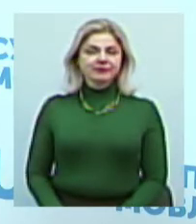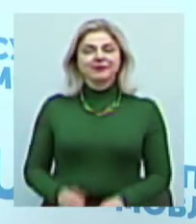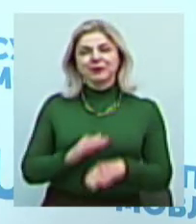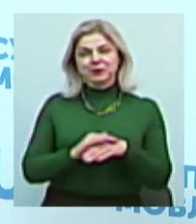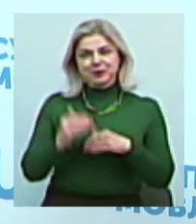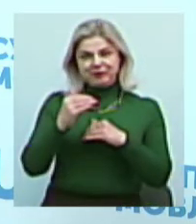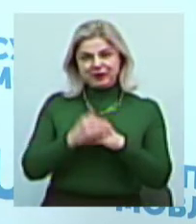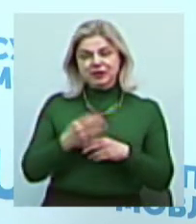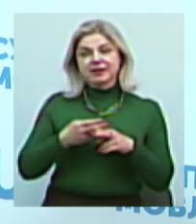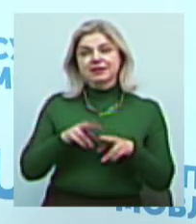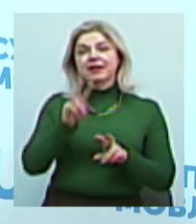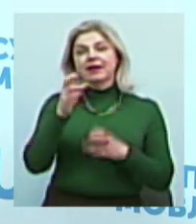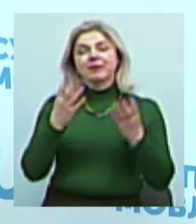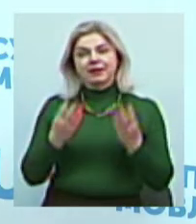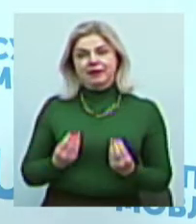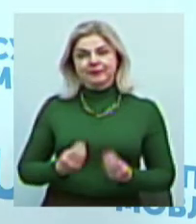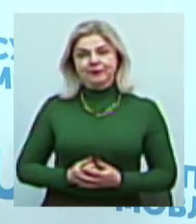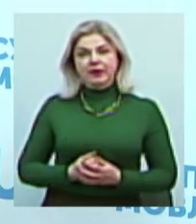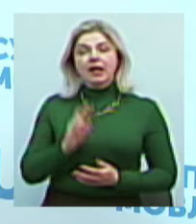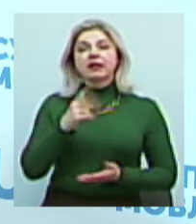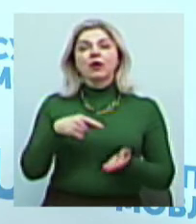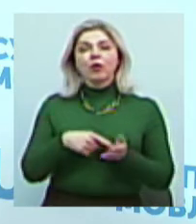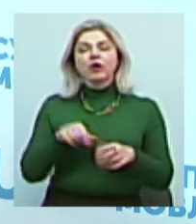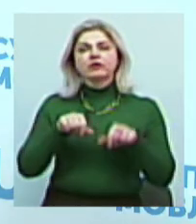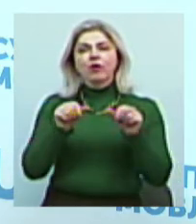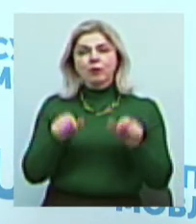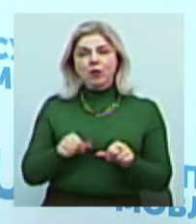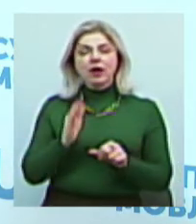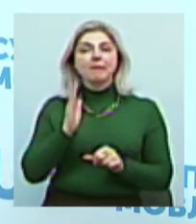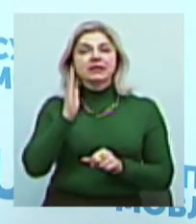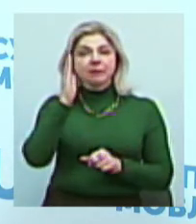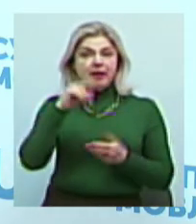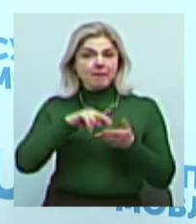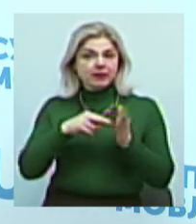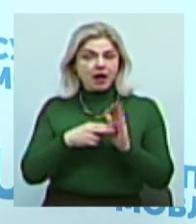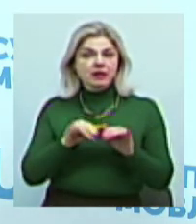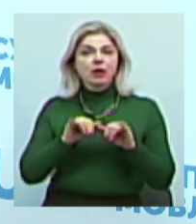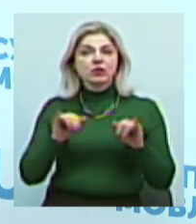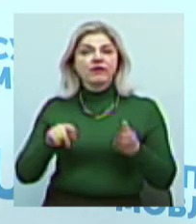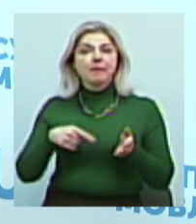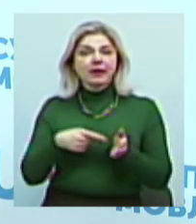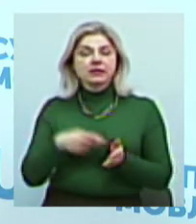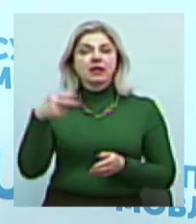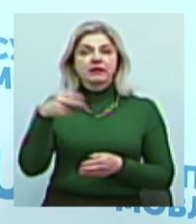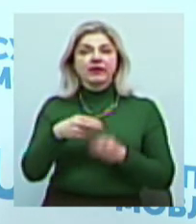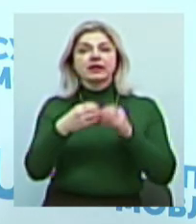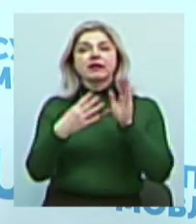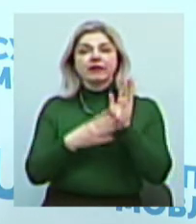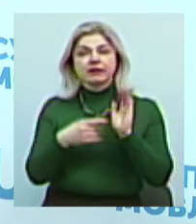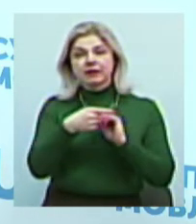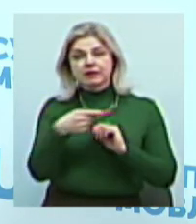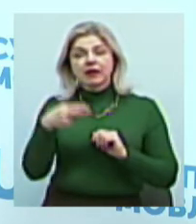Добрий вечір. Це тема дня. У Миколаєві сформували перспективний план розвитку міста на